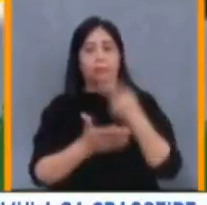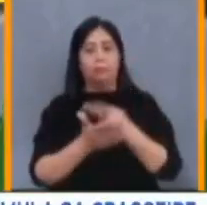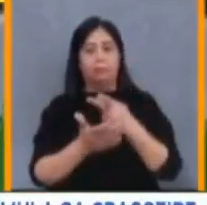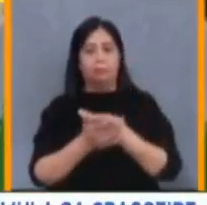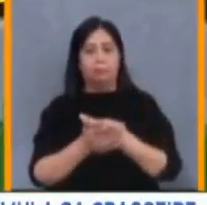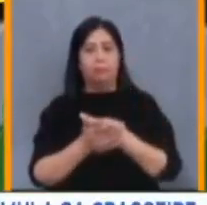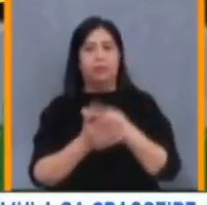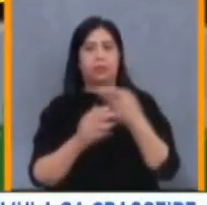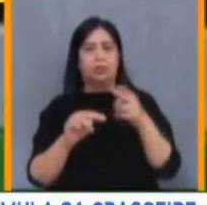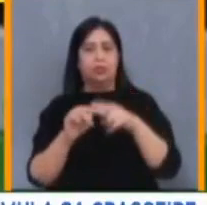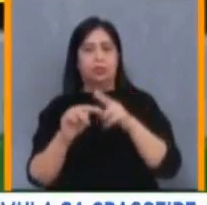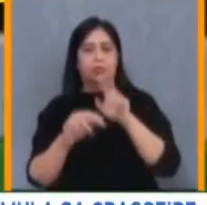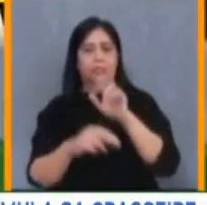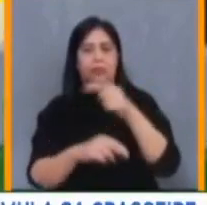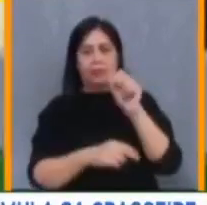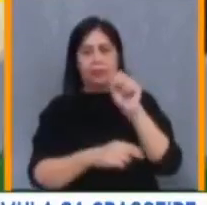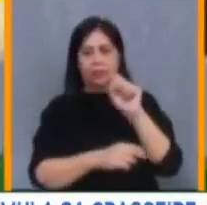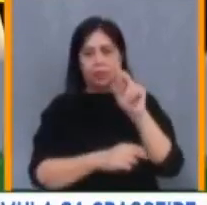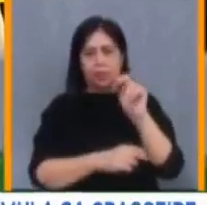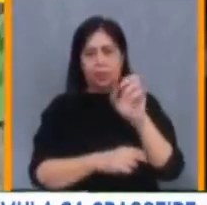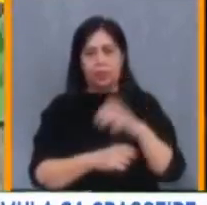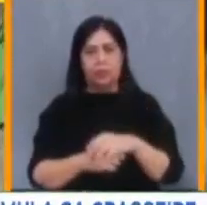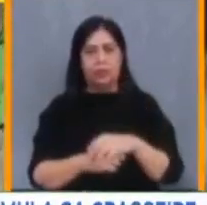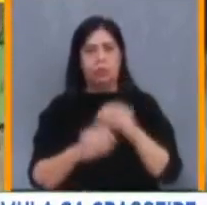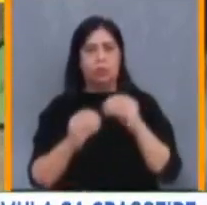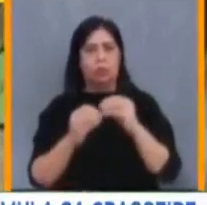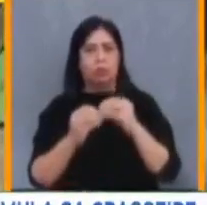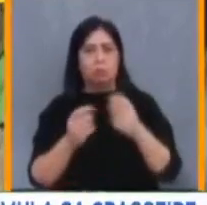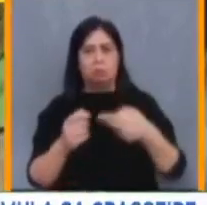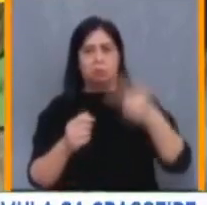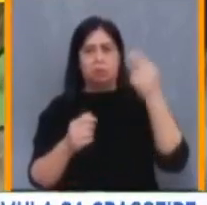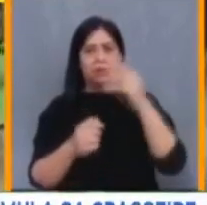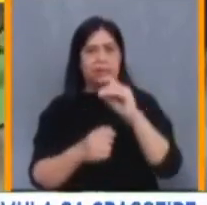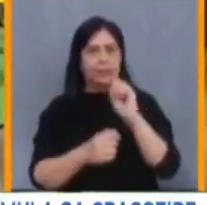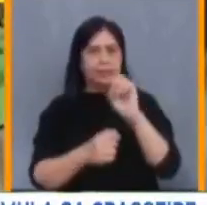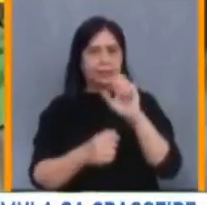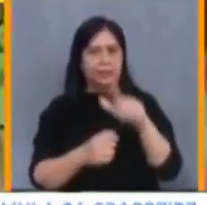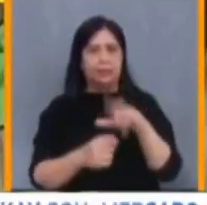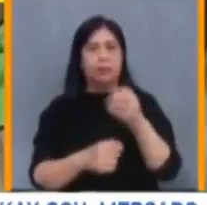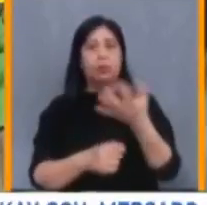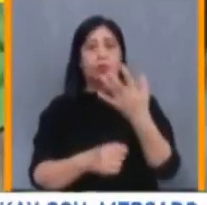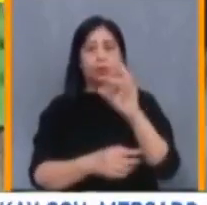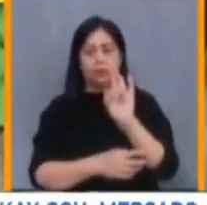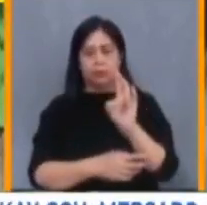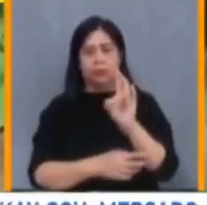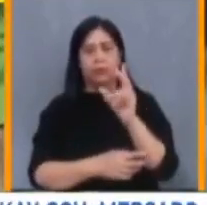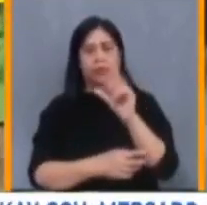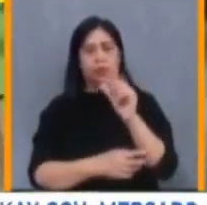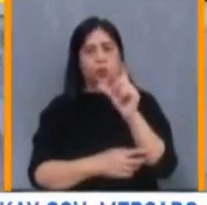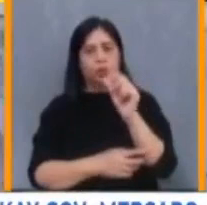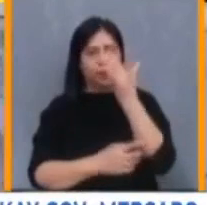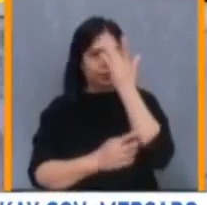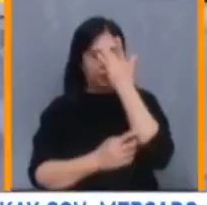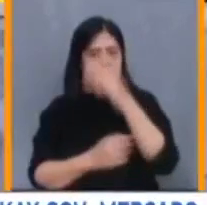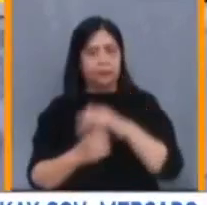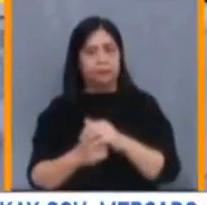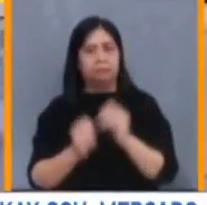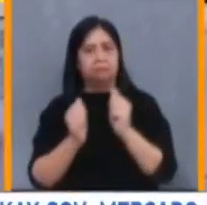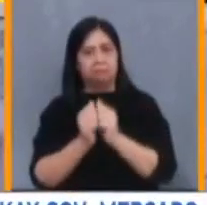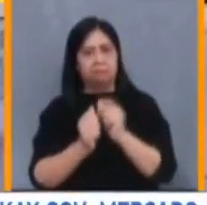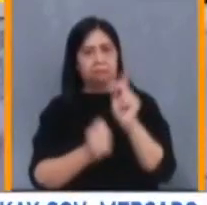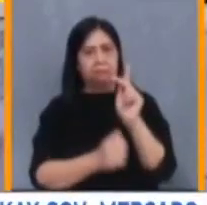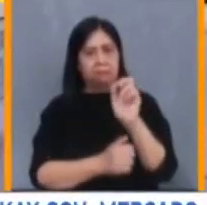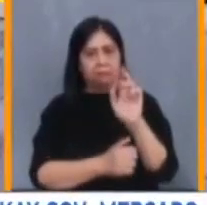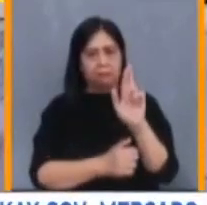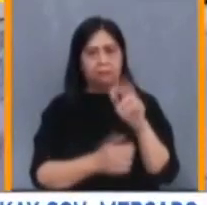ng gasolina. Mas malaki naman sa diesel na 7 pesos and 20 centavos. Pati sa kerosene na 6 pesos